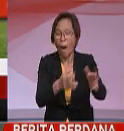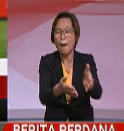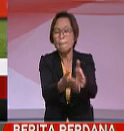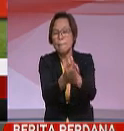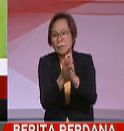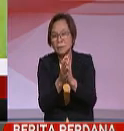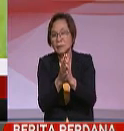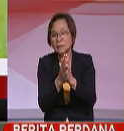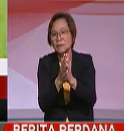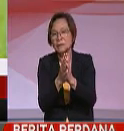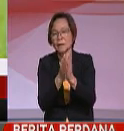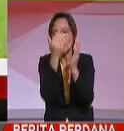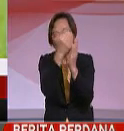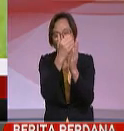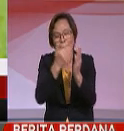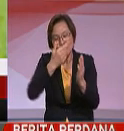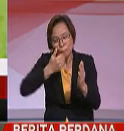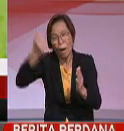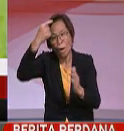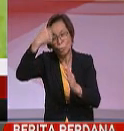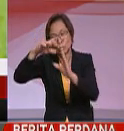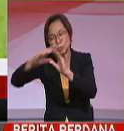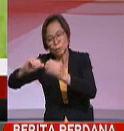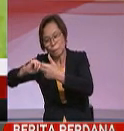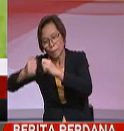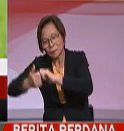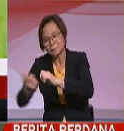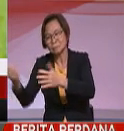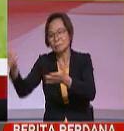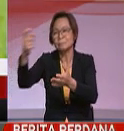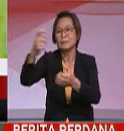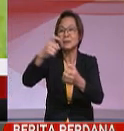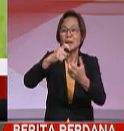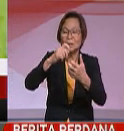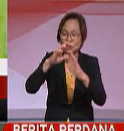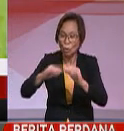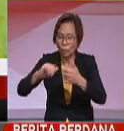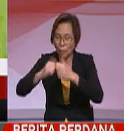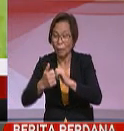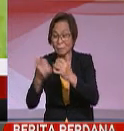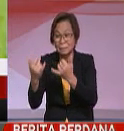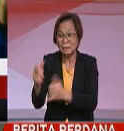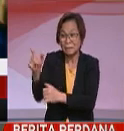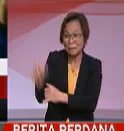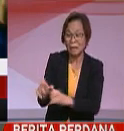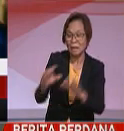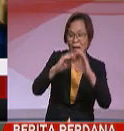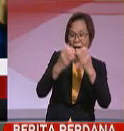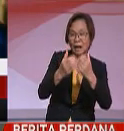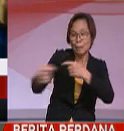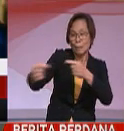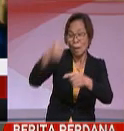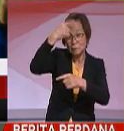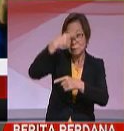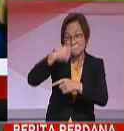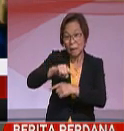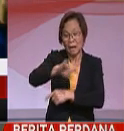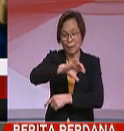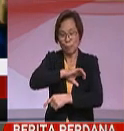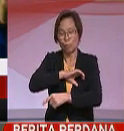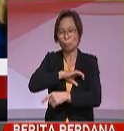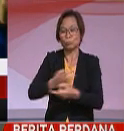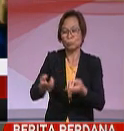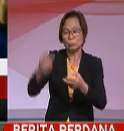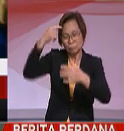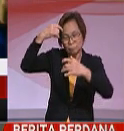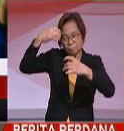mereka menggunakan proside terbaik bagi menyelesaikan isu berkenaan summary yang kini beraksi dengan klub Liga Thailand polyester AFC sebelum